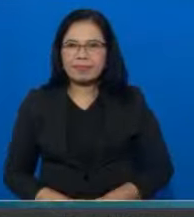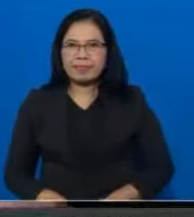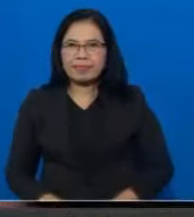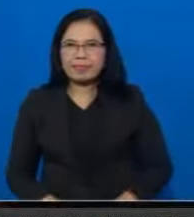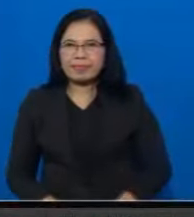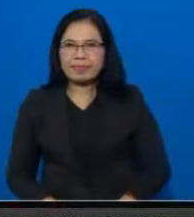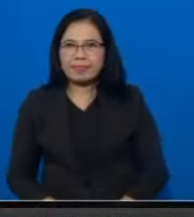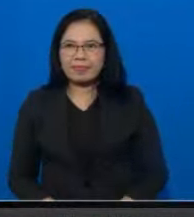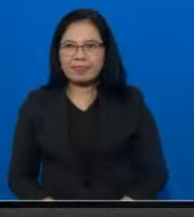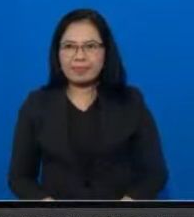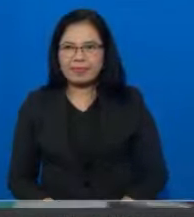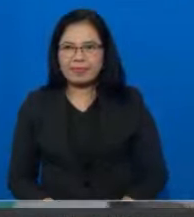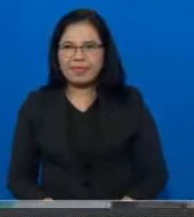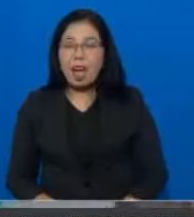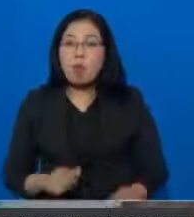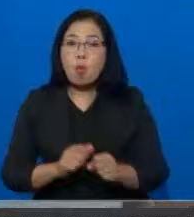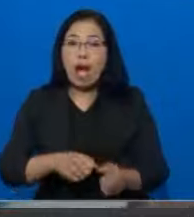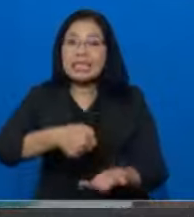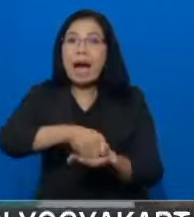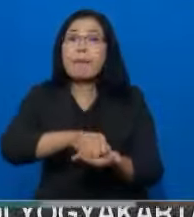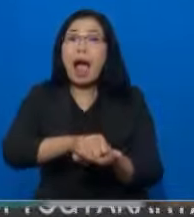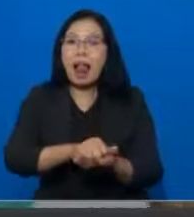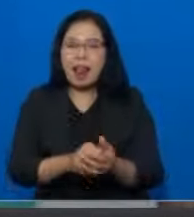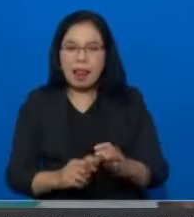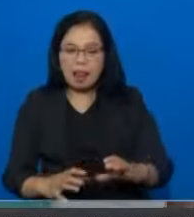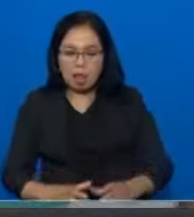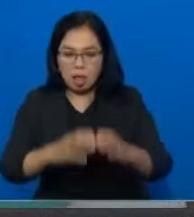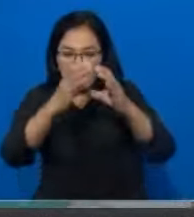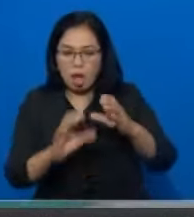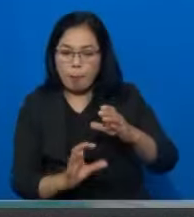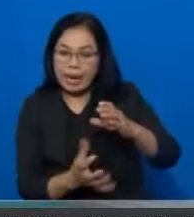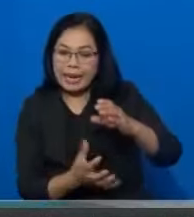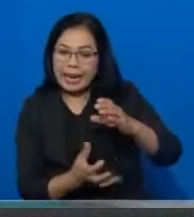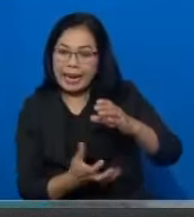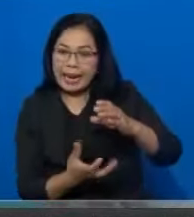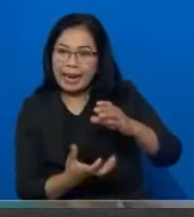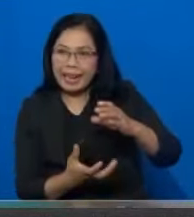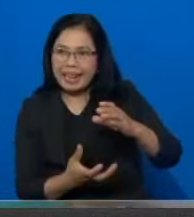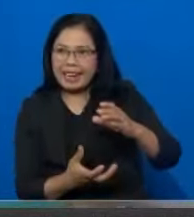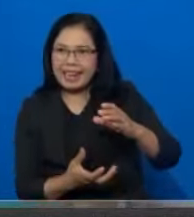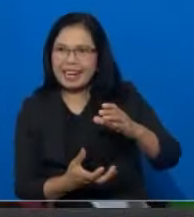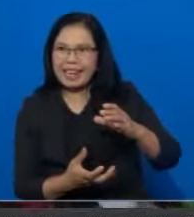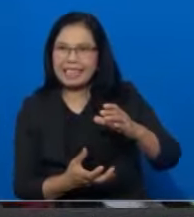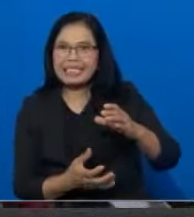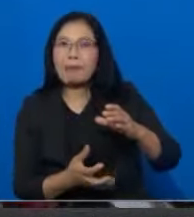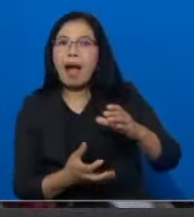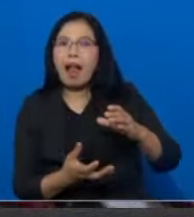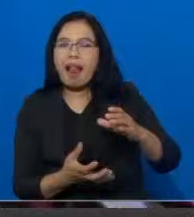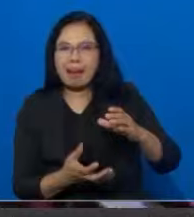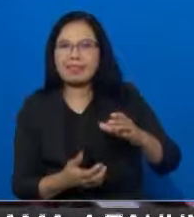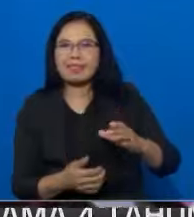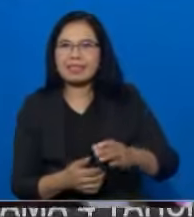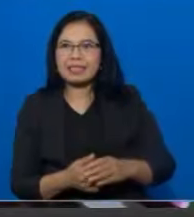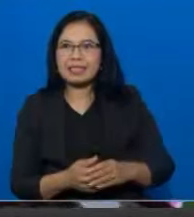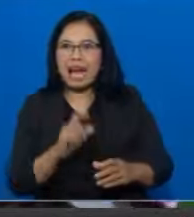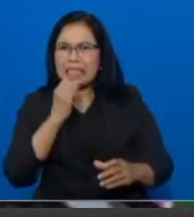Sambil menunggu bubur matang, kita buat sambal untuk bubur. Tambahkan kacang tanah sangrai ya. Ini literally sambal, tapi dia